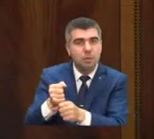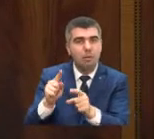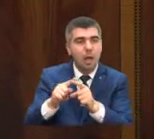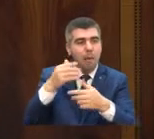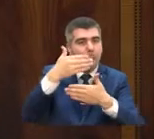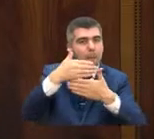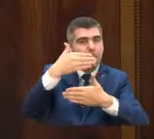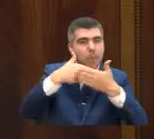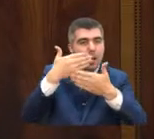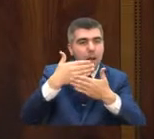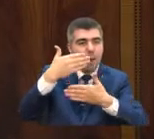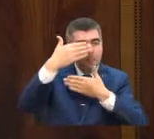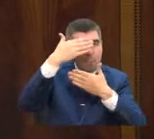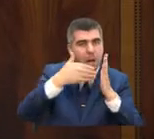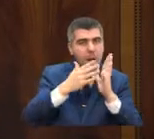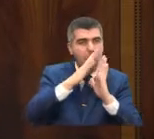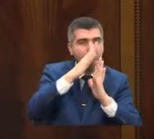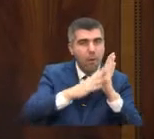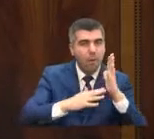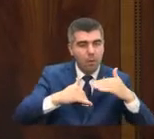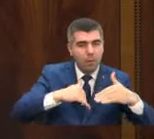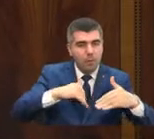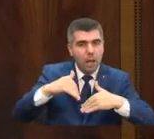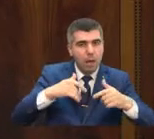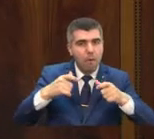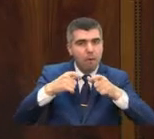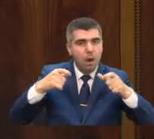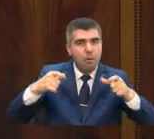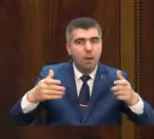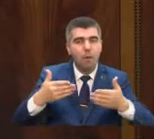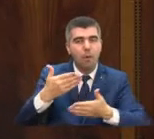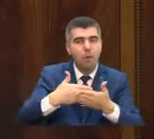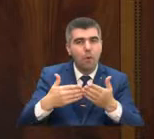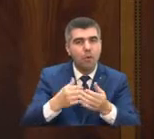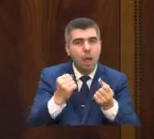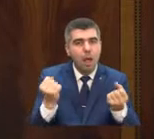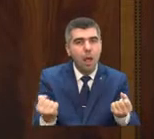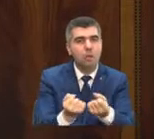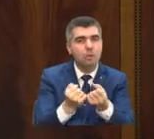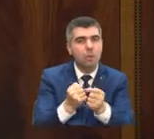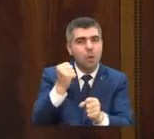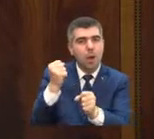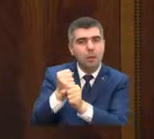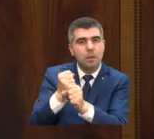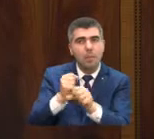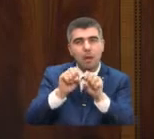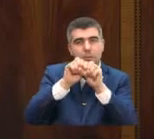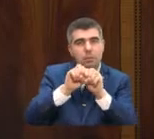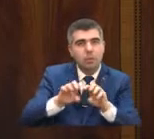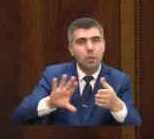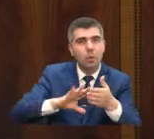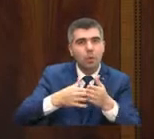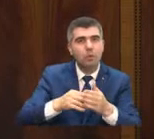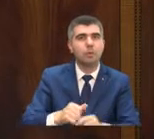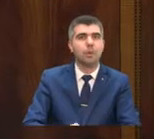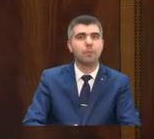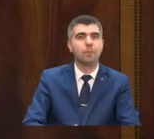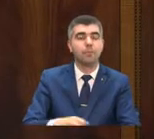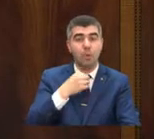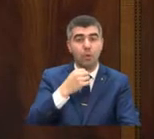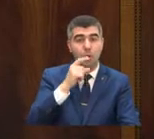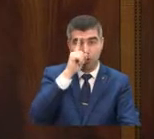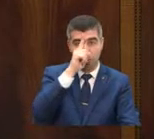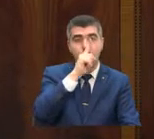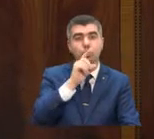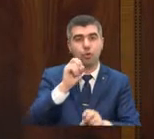مجتمع ديمقراطي وتعزيز المسار التنموي التي تعرفه بلادنا على جميع الأصعدة. سيظل المغرب